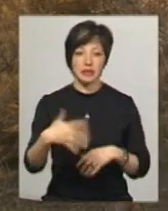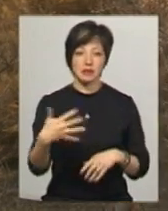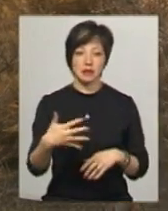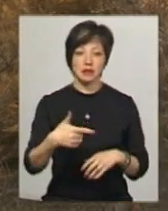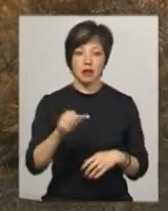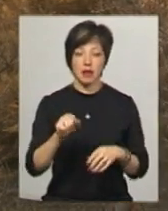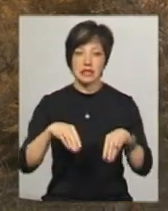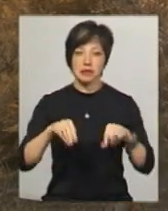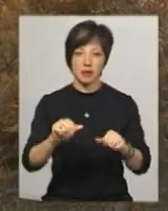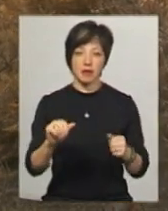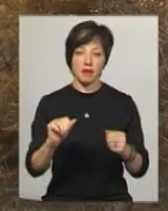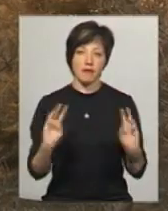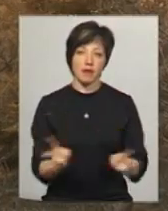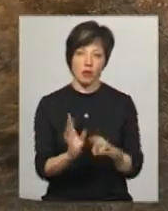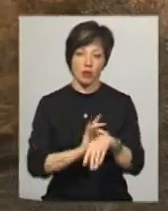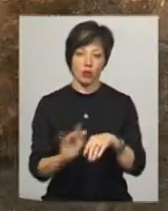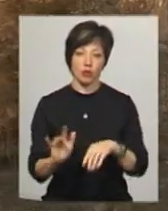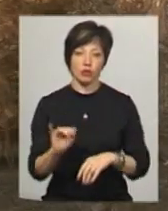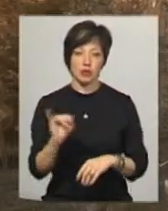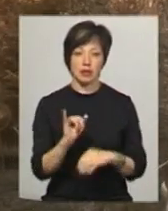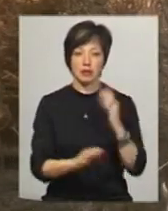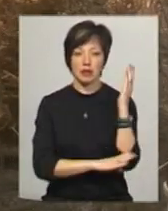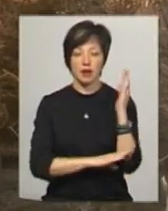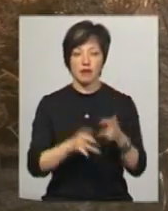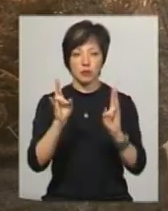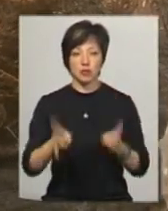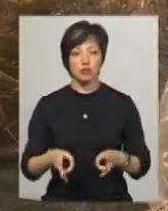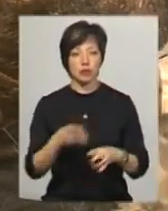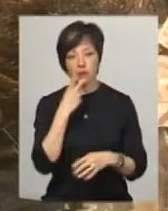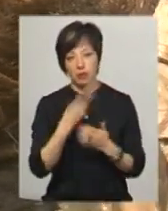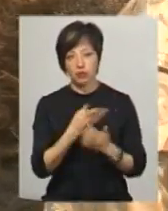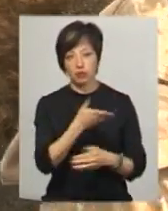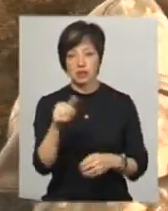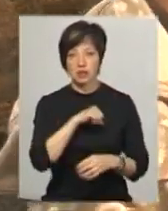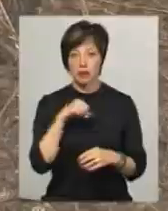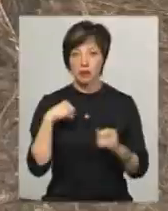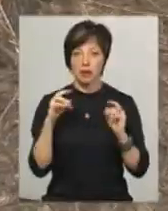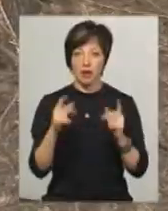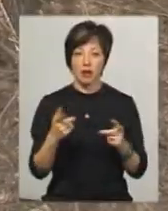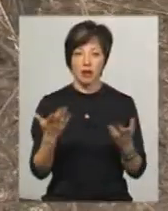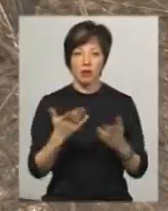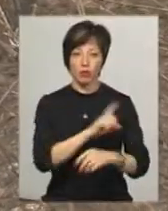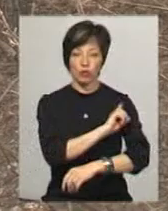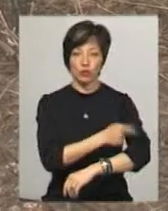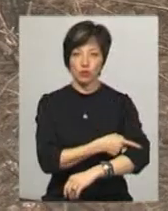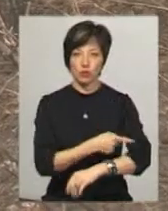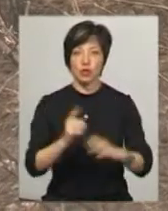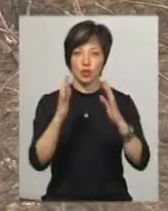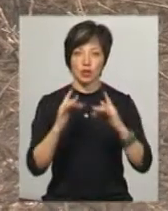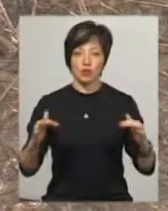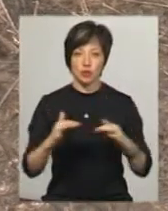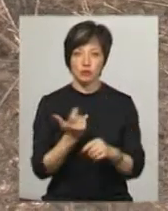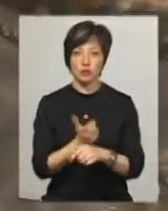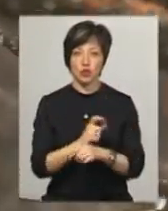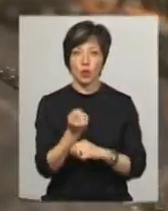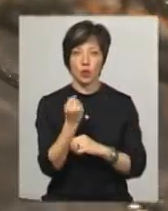50 землі вигоріло, і дерева постраждали, бачите самі як. Які потужні сосни, їм вже